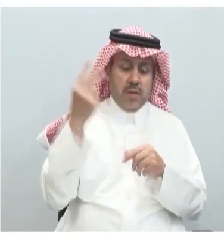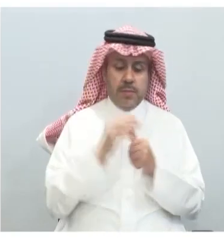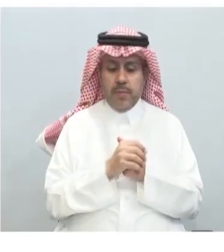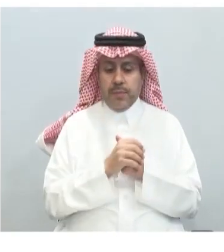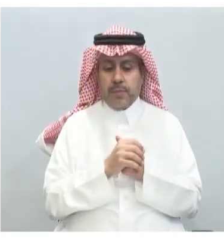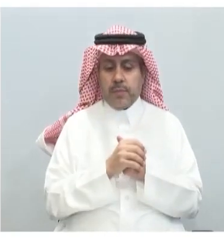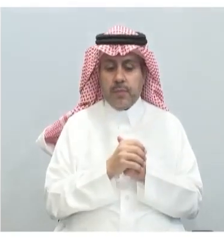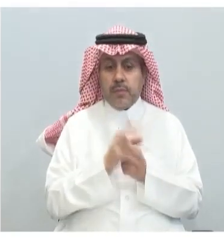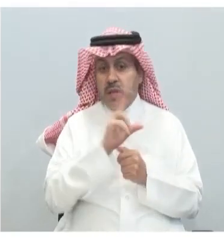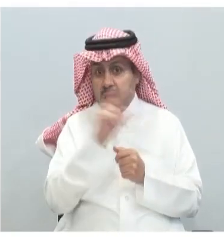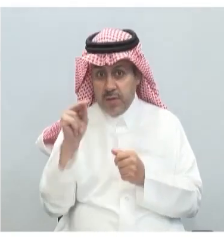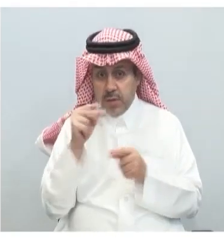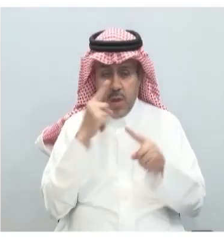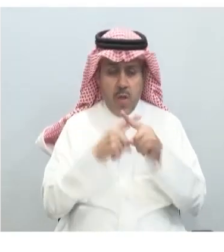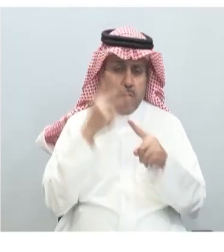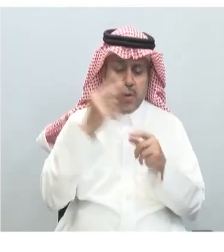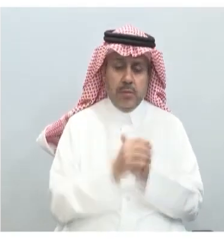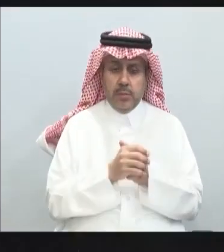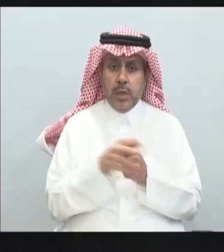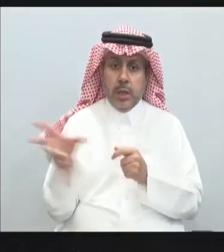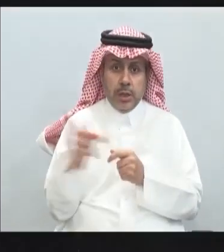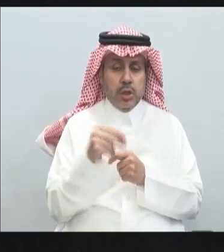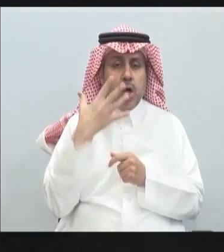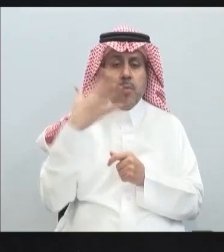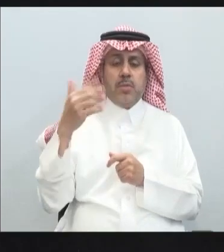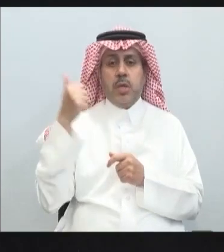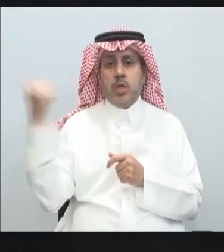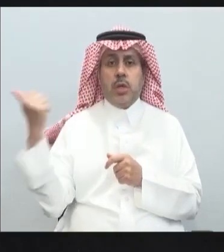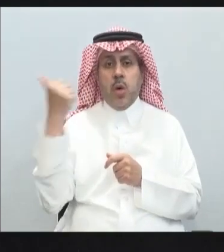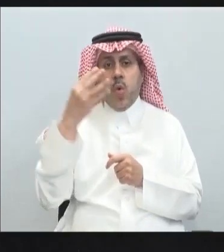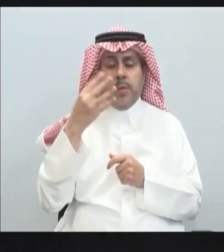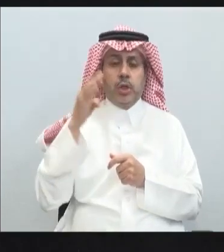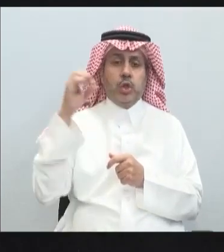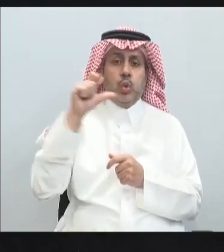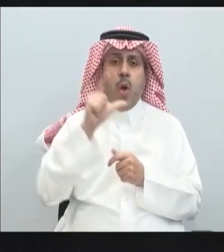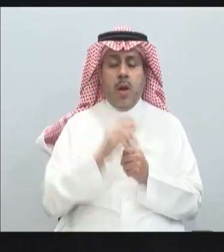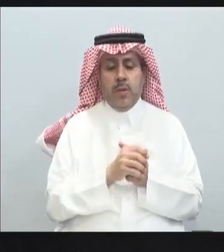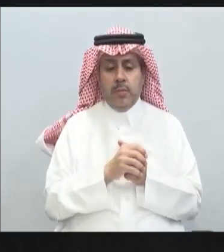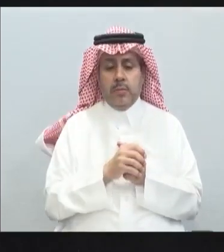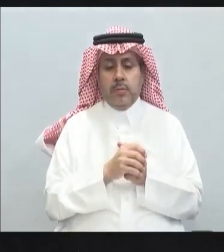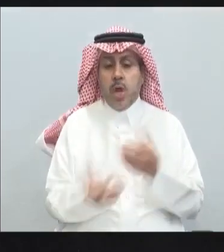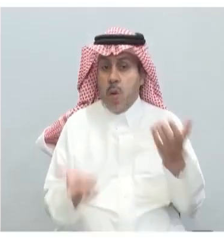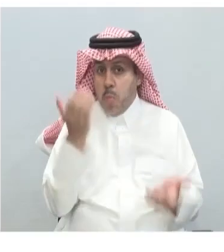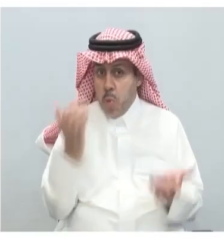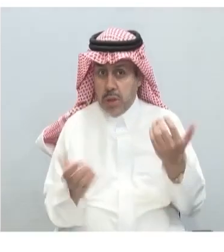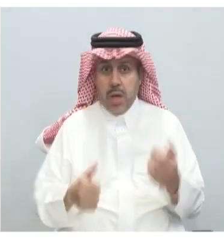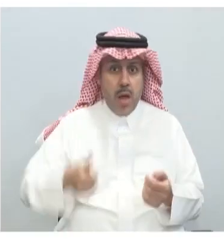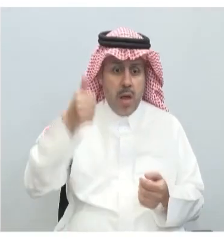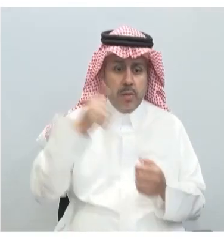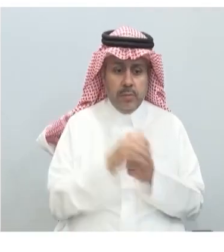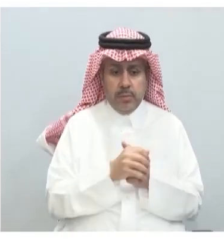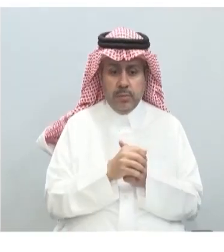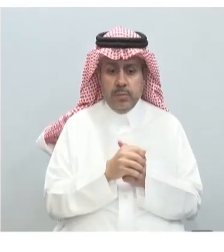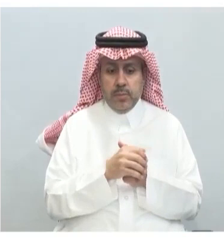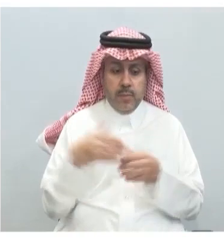سنضع نفس الاشاره ونضربها في 2 سيعطيني 546 كيلو جول اذا هذه هي المعادله اي وايضا